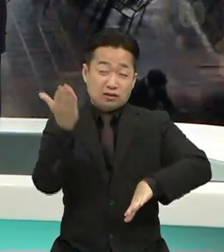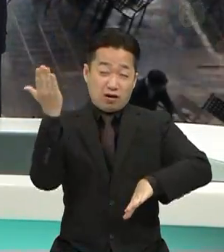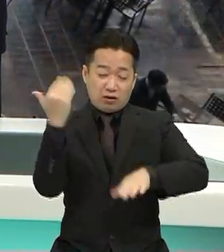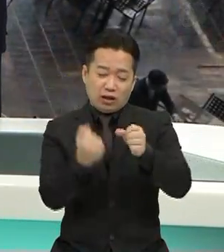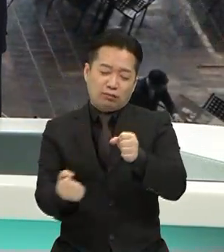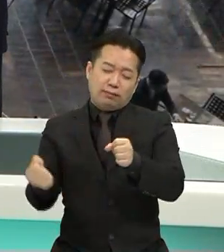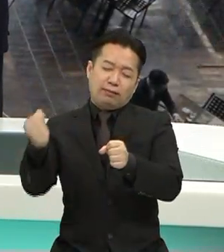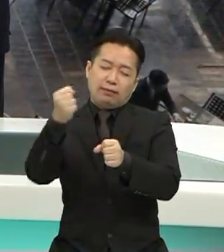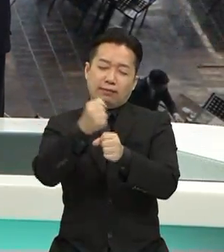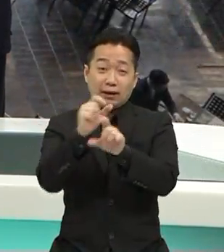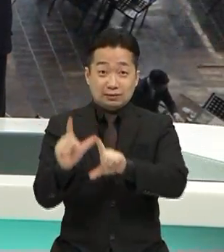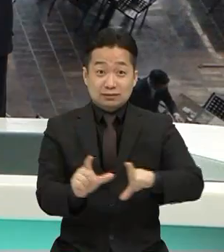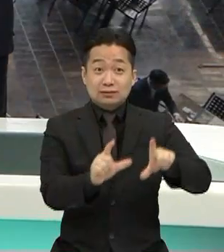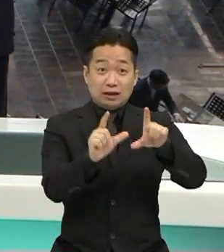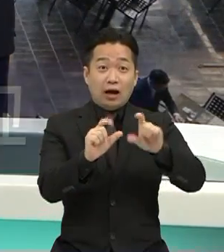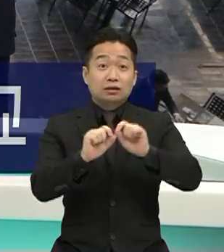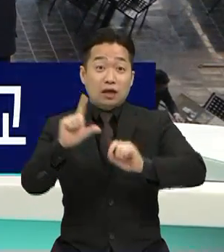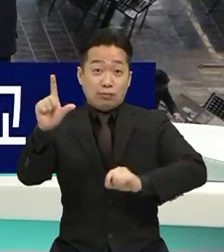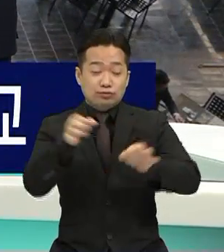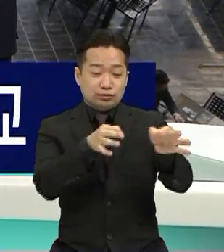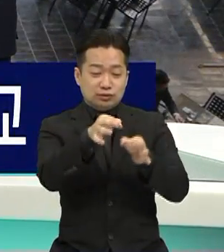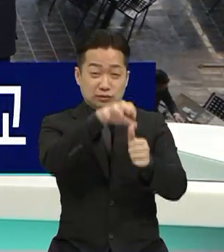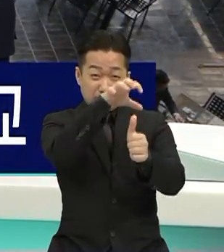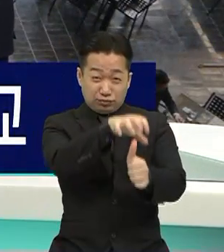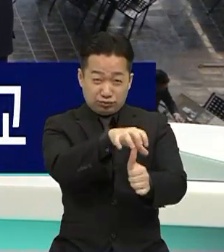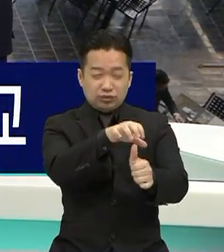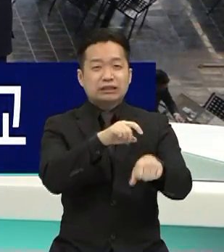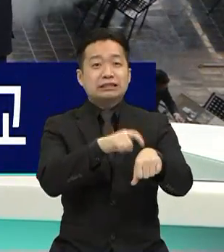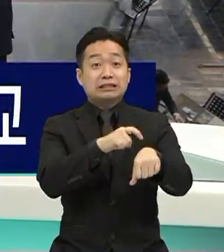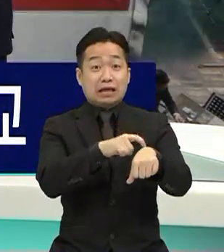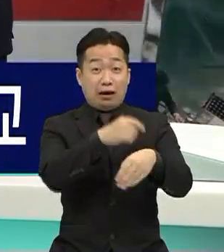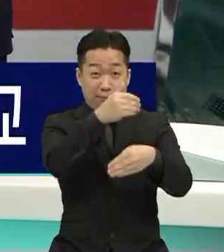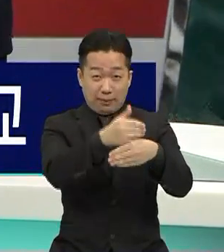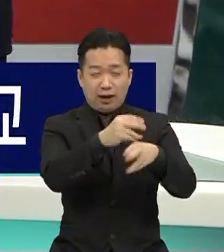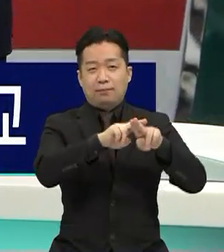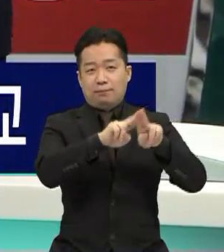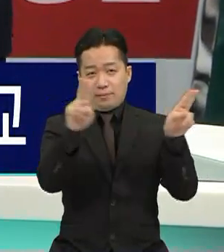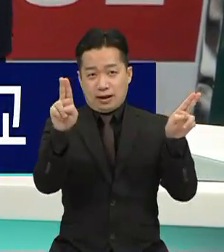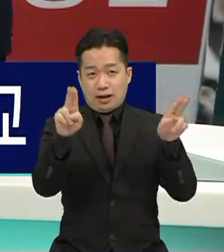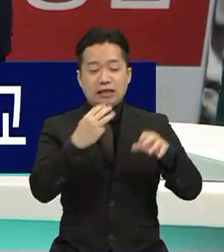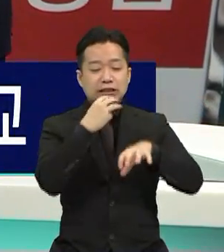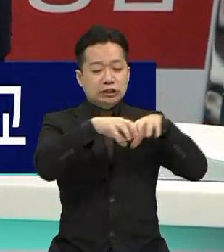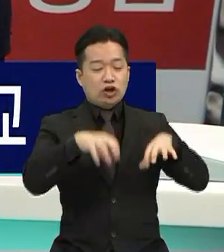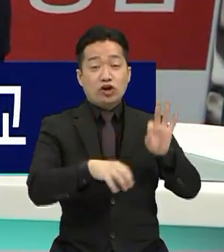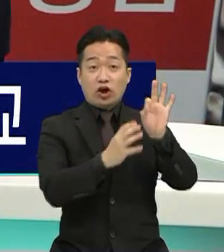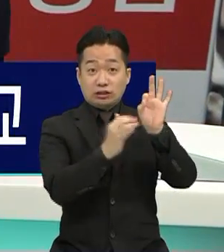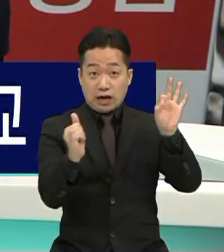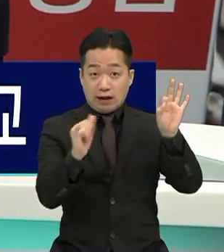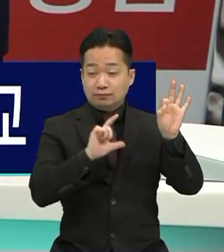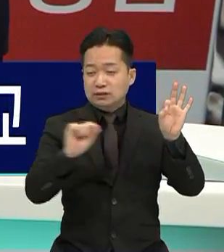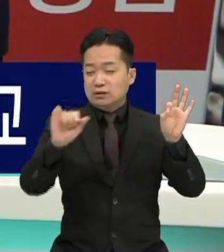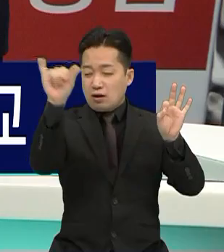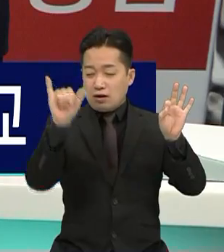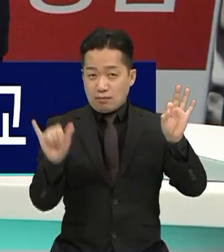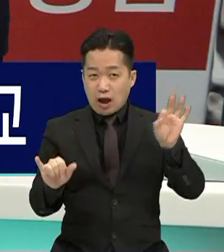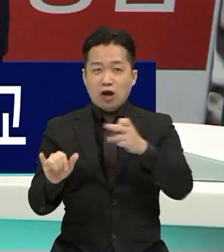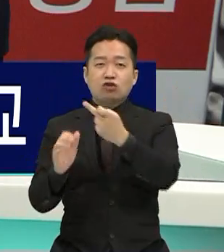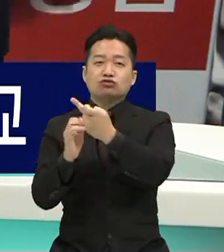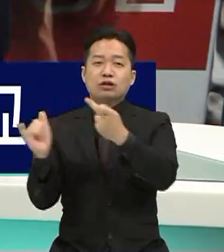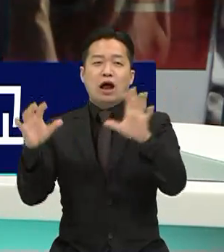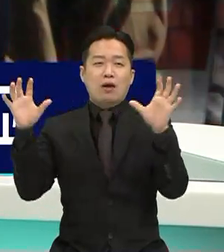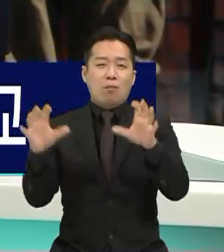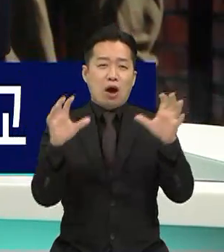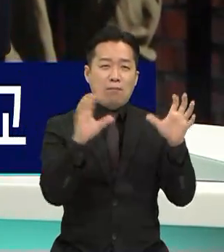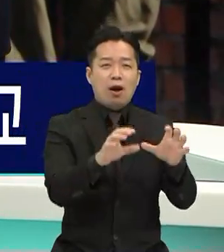되돌아갑니다. 대부분 시설의 영업시간 제한이 사라지고 수도권은 10명, 그 밖의 지역은 12명까지 모일